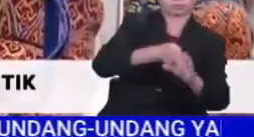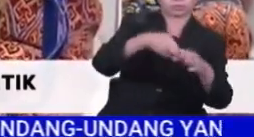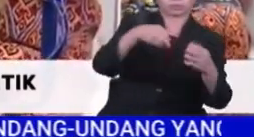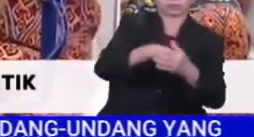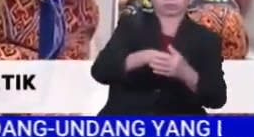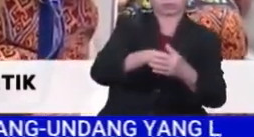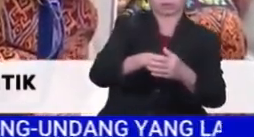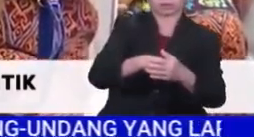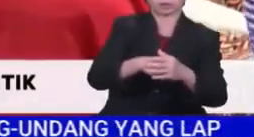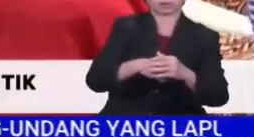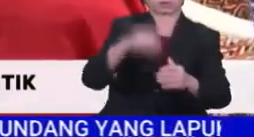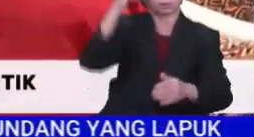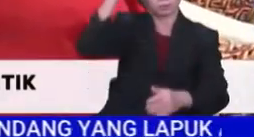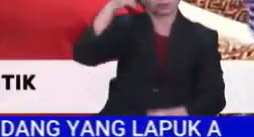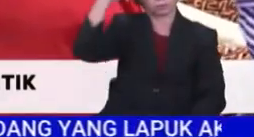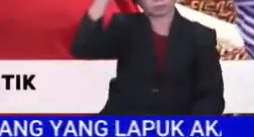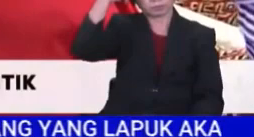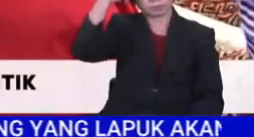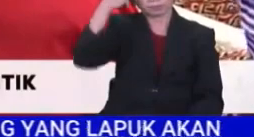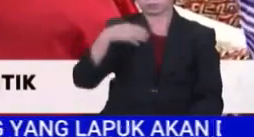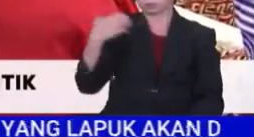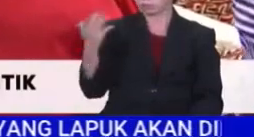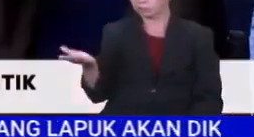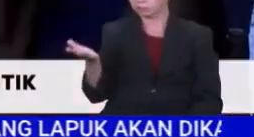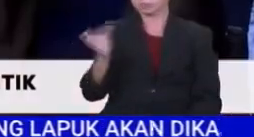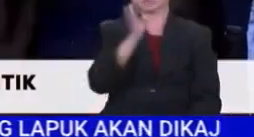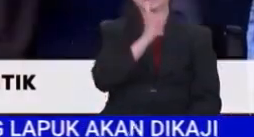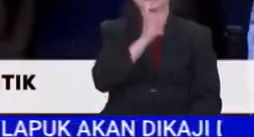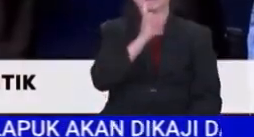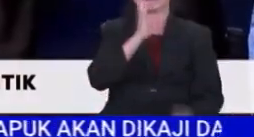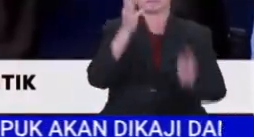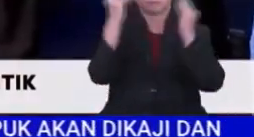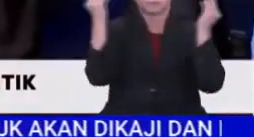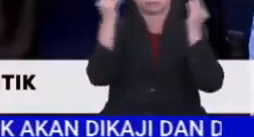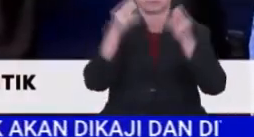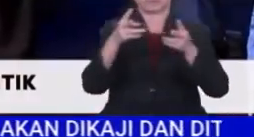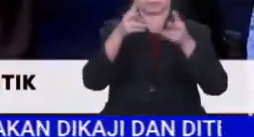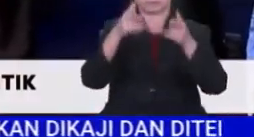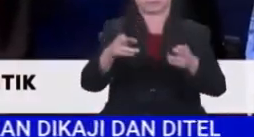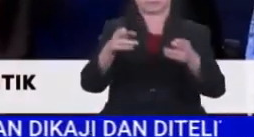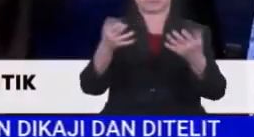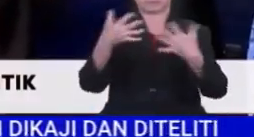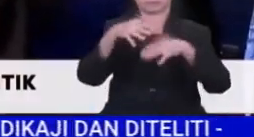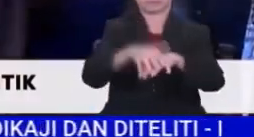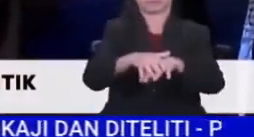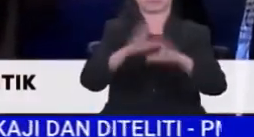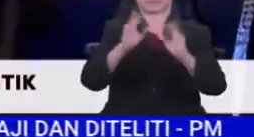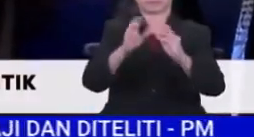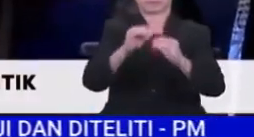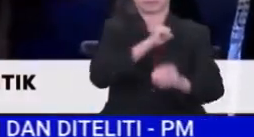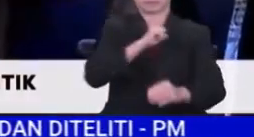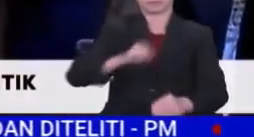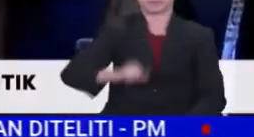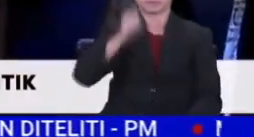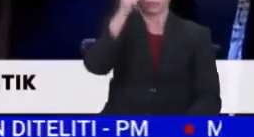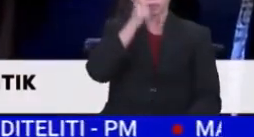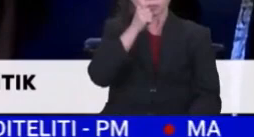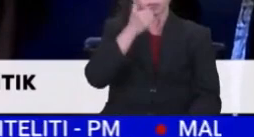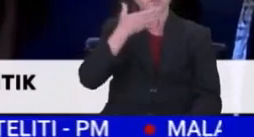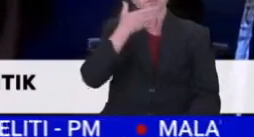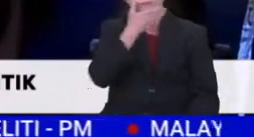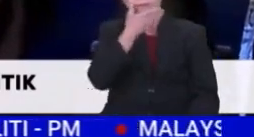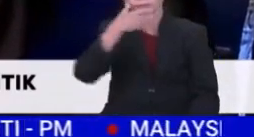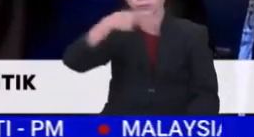dalam arus perdana politik Beliau berkata demikian kepada majelis peresmian perhimpunan Agung pergerakan wanita dan pemuda